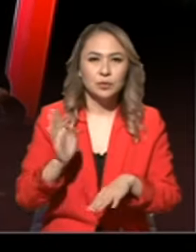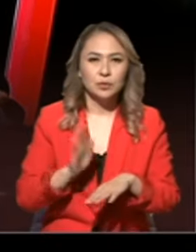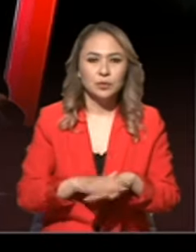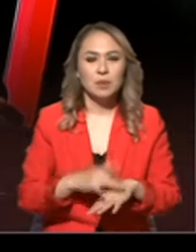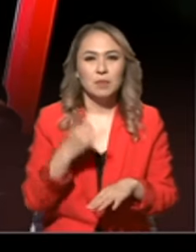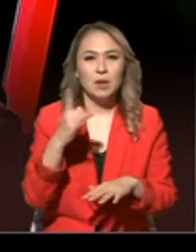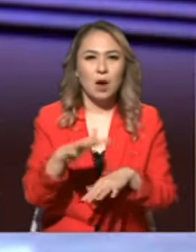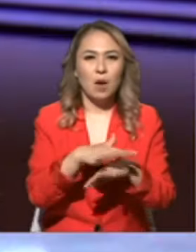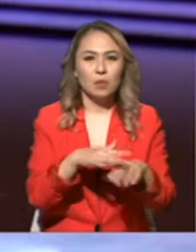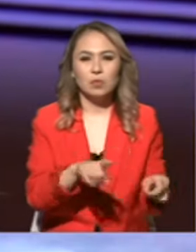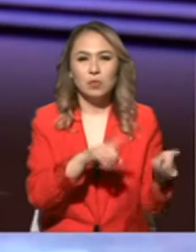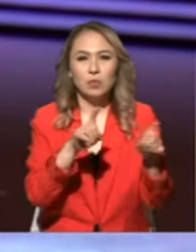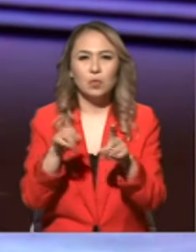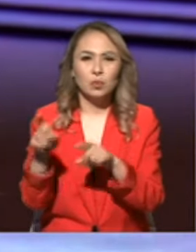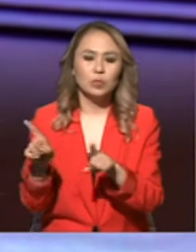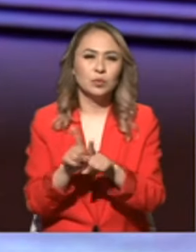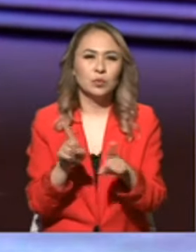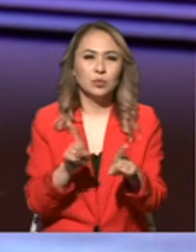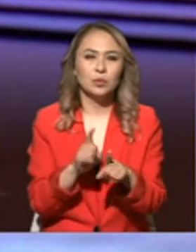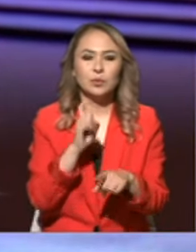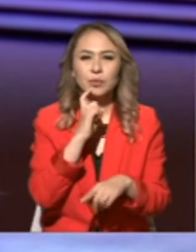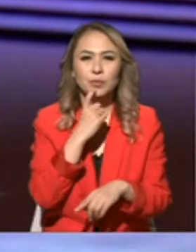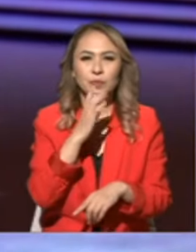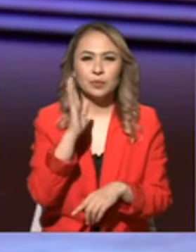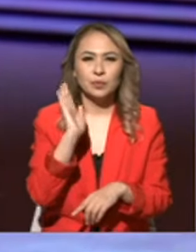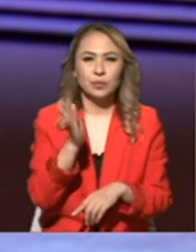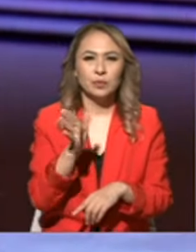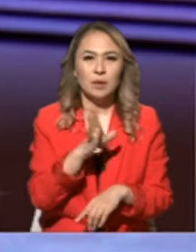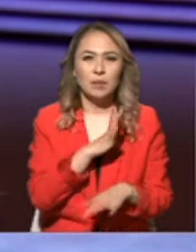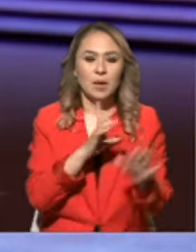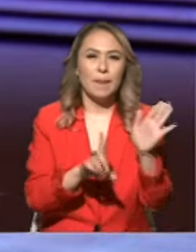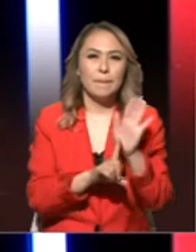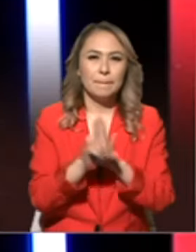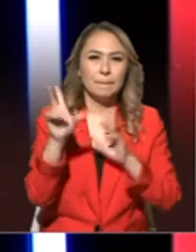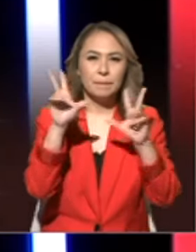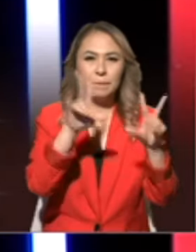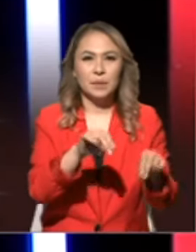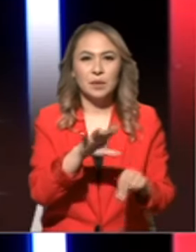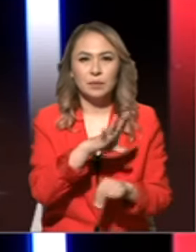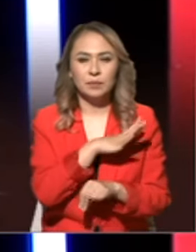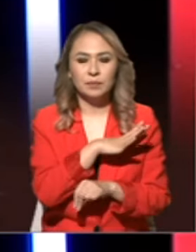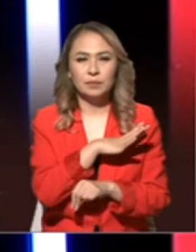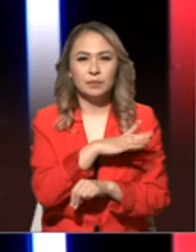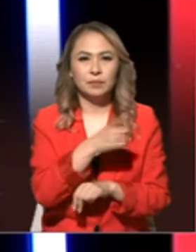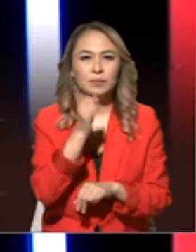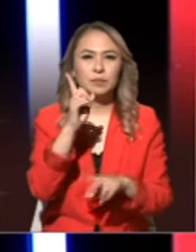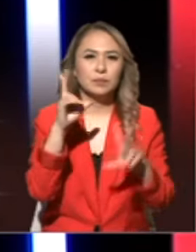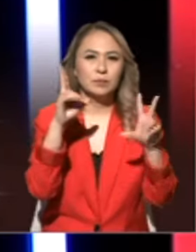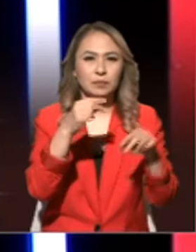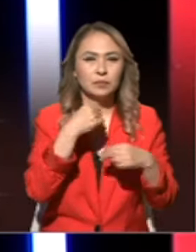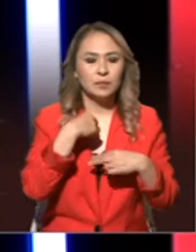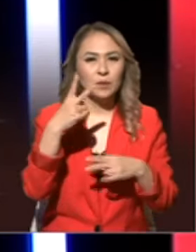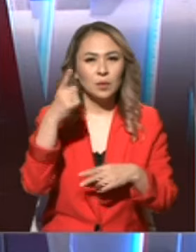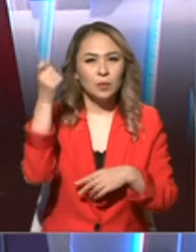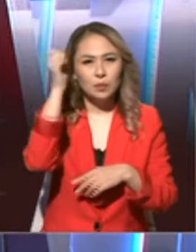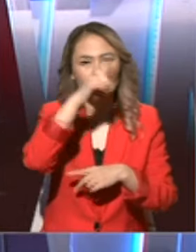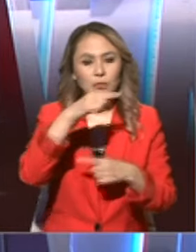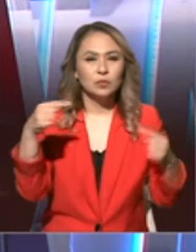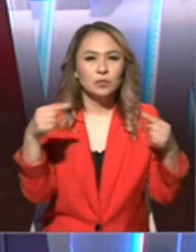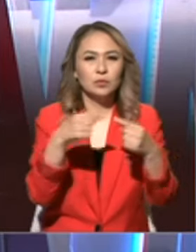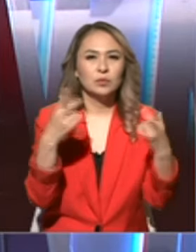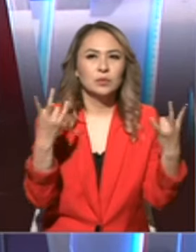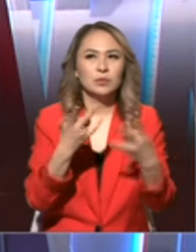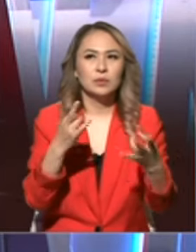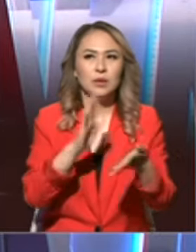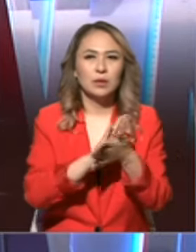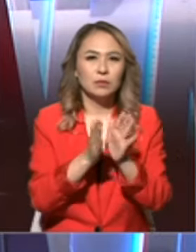Бір ауылдан бір ауылға көшіп барсаңыз да өте қиын болады. Басында уәде берген болып тұр ғой, үй береміз, жер береміз. Енді уәде бергенде кім берді екен оны білу керек, анықтау керек, келісім